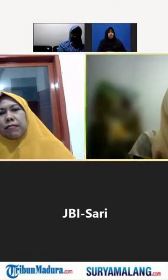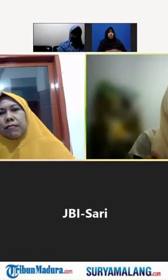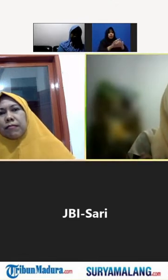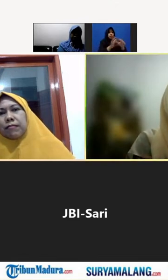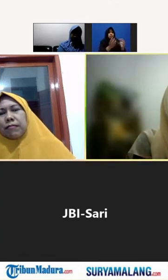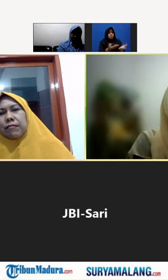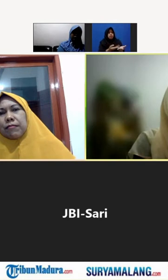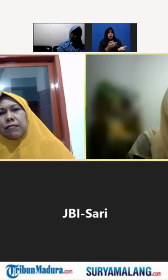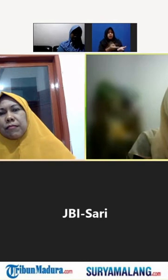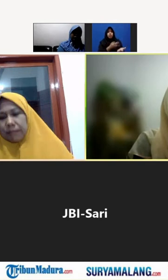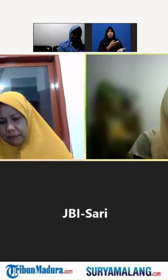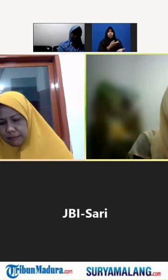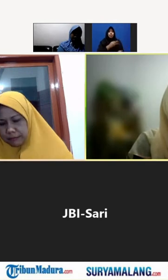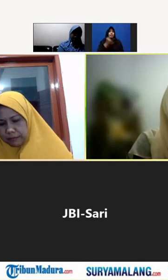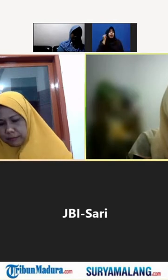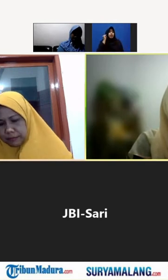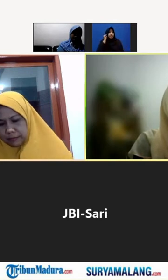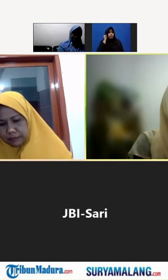ibu.